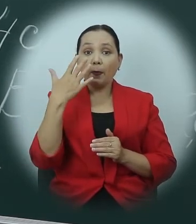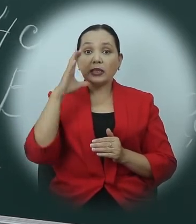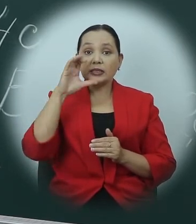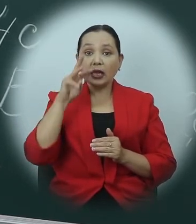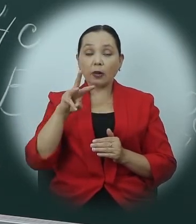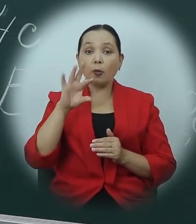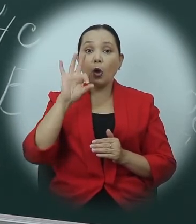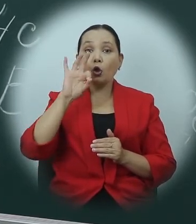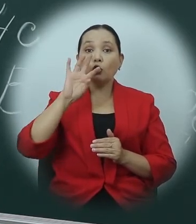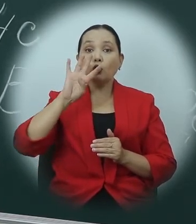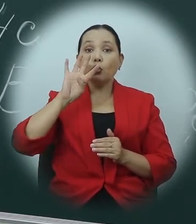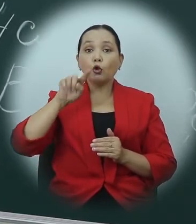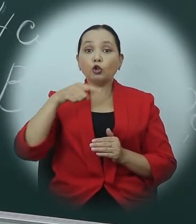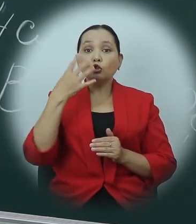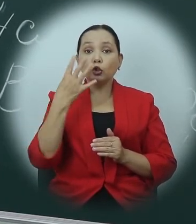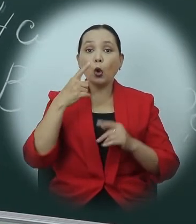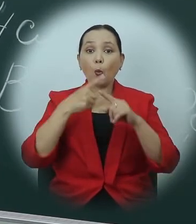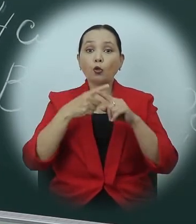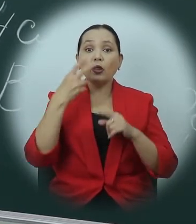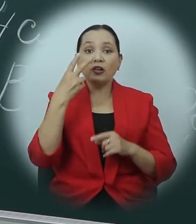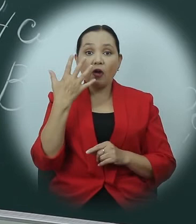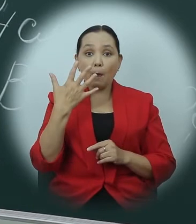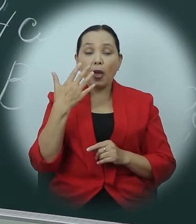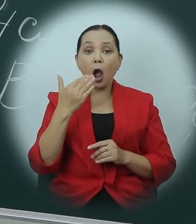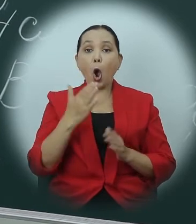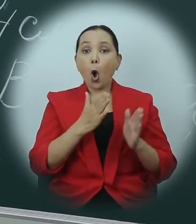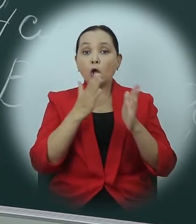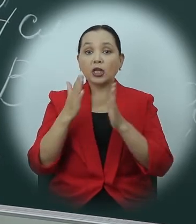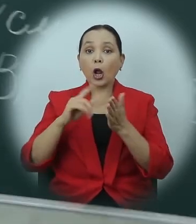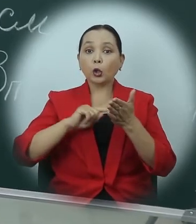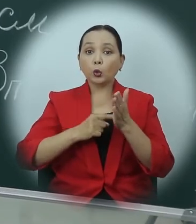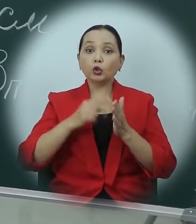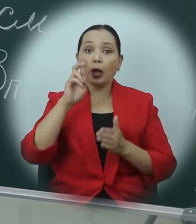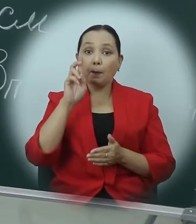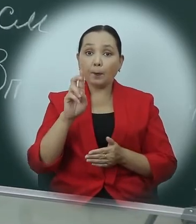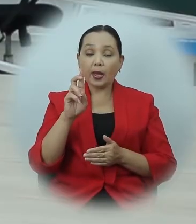сантиметров. 0,4 умножить на 25. Откладываем от точки B